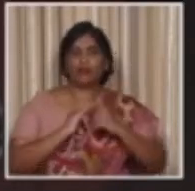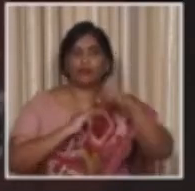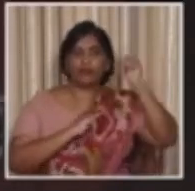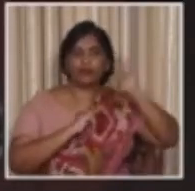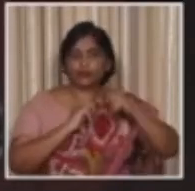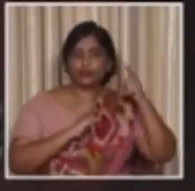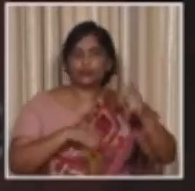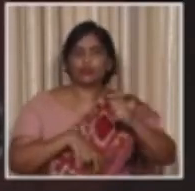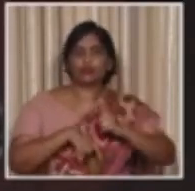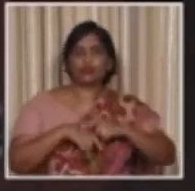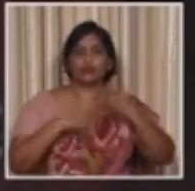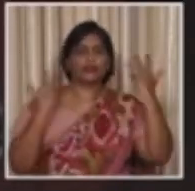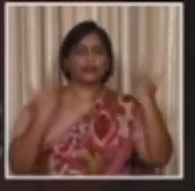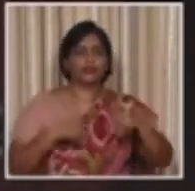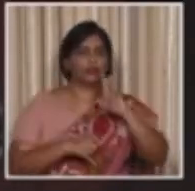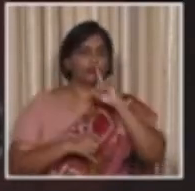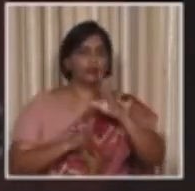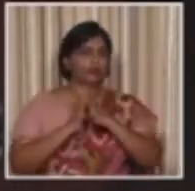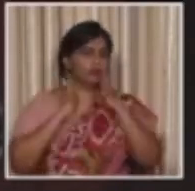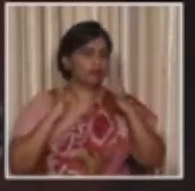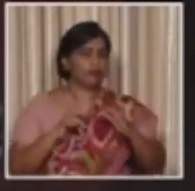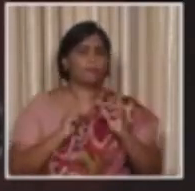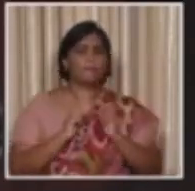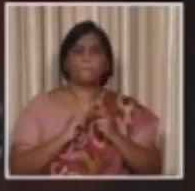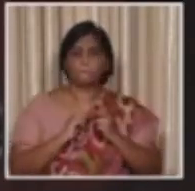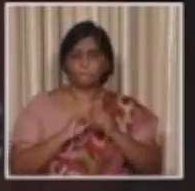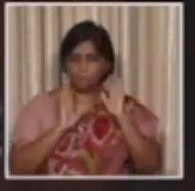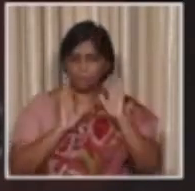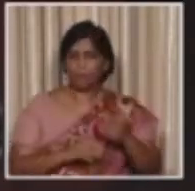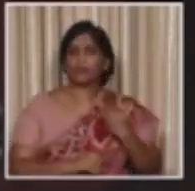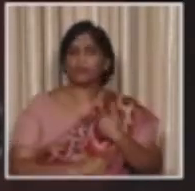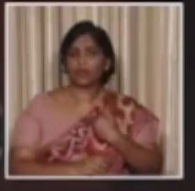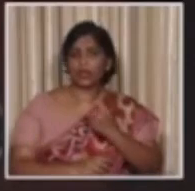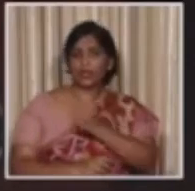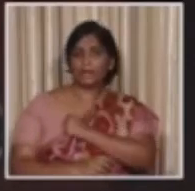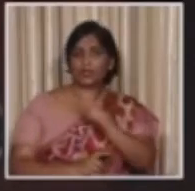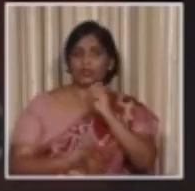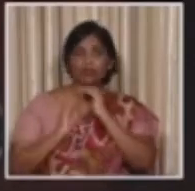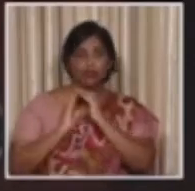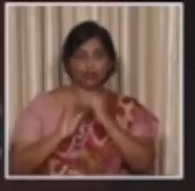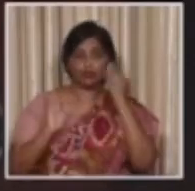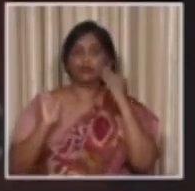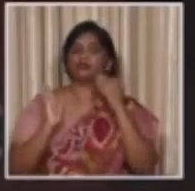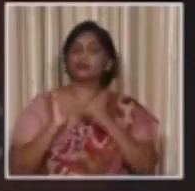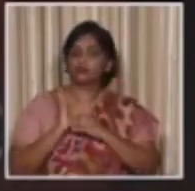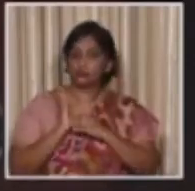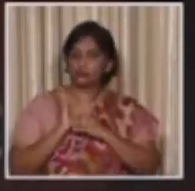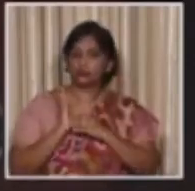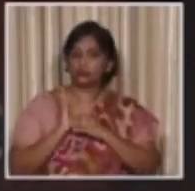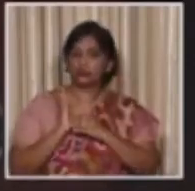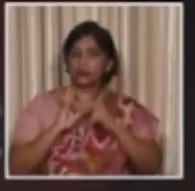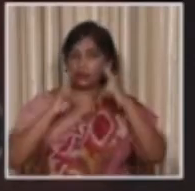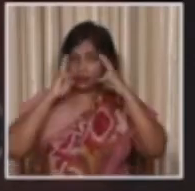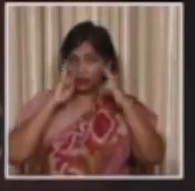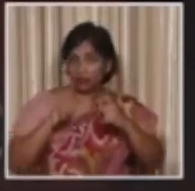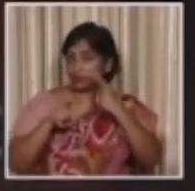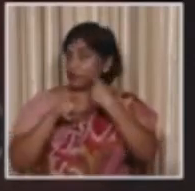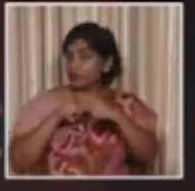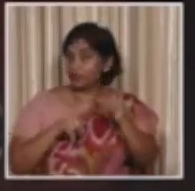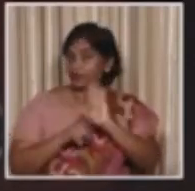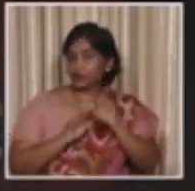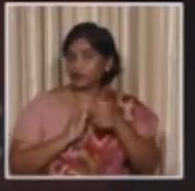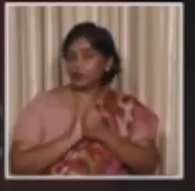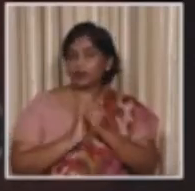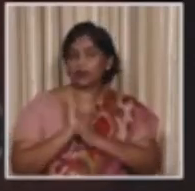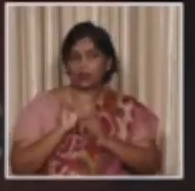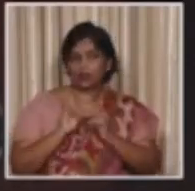වලින් කාලේකුත් වෙලා කියලා කියන ඒ වගේ ලොකු ප්‍රශ්නයක් තියෙනවා. ඒ නිසා මං තානාපති කාර්යාල ගැන කියනකොට මැද පෙරදිග විතරක් නෙවෙයි ගරු